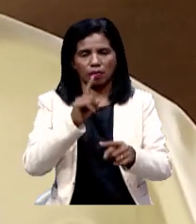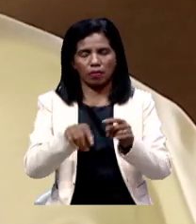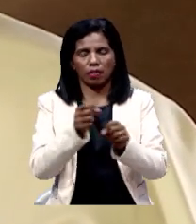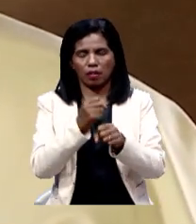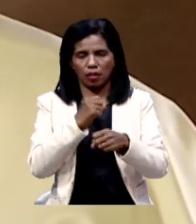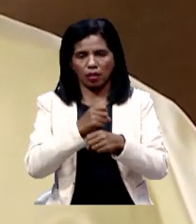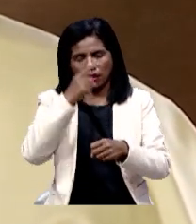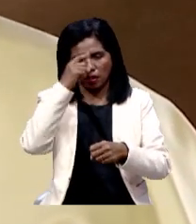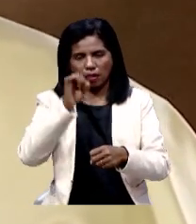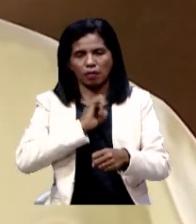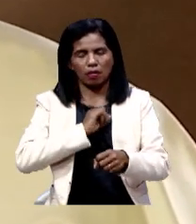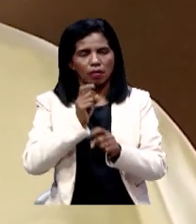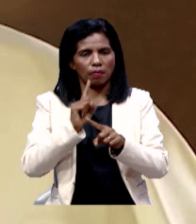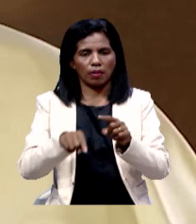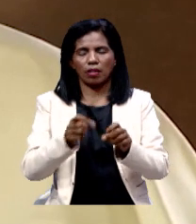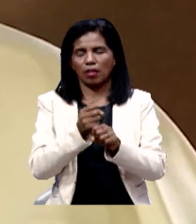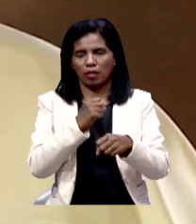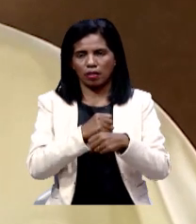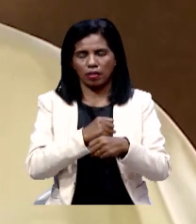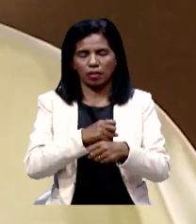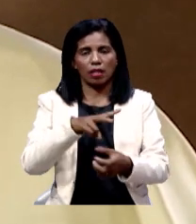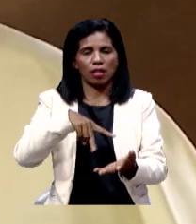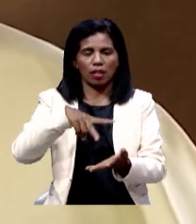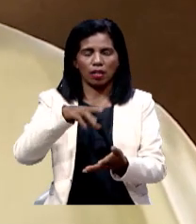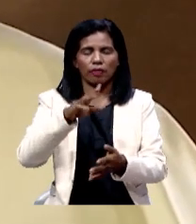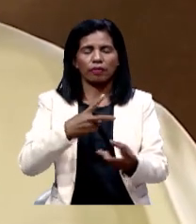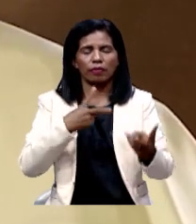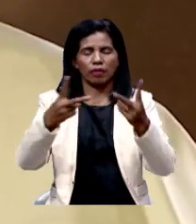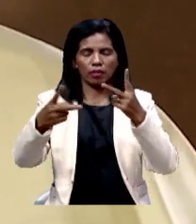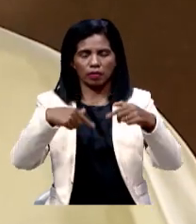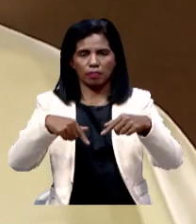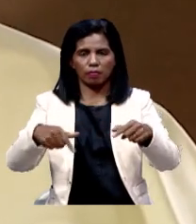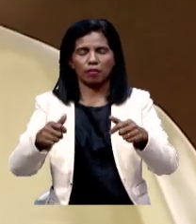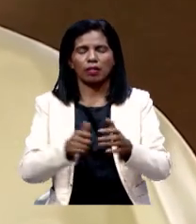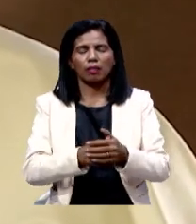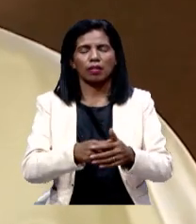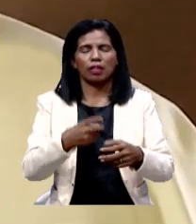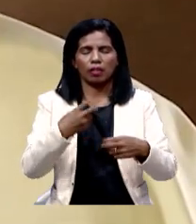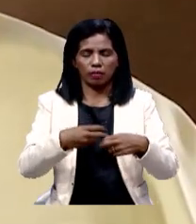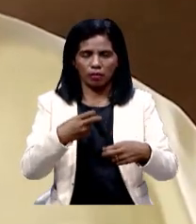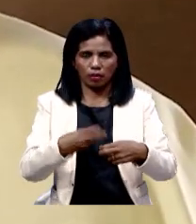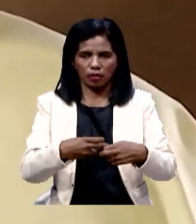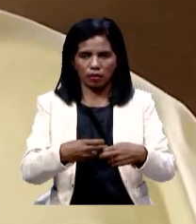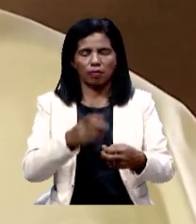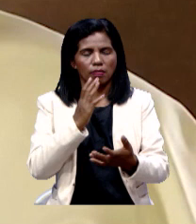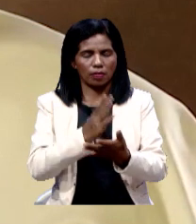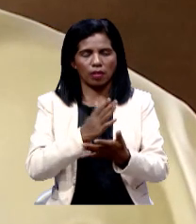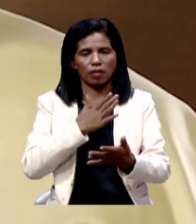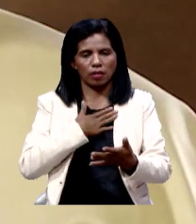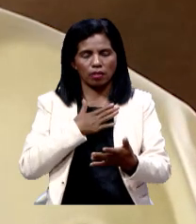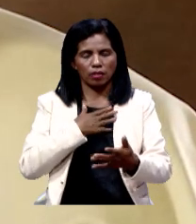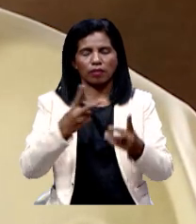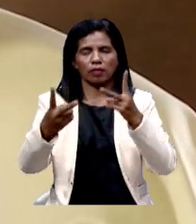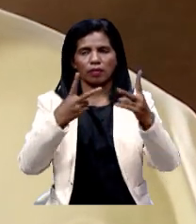tam bahau labele halo idane. Viajem ba Africa ne risku ba Saudi. Nune mak hau hapara hau nia viajem ne. Hau se halo bat